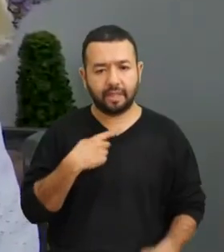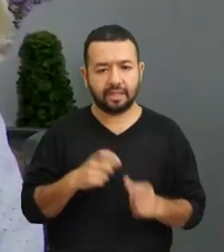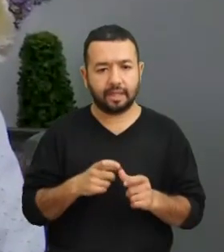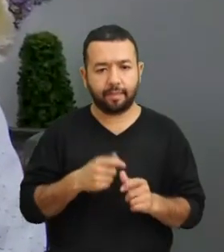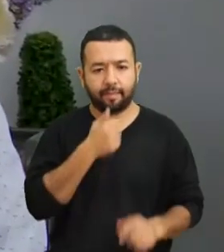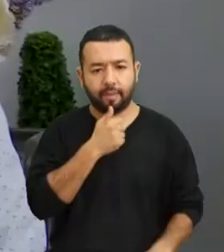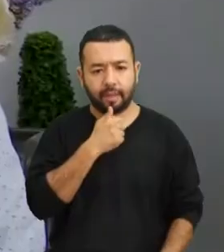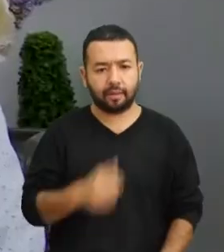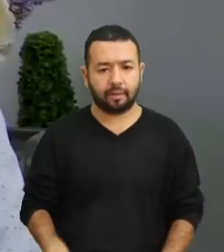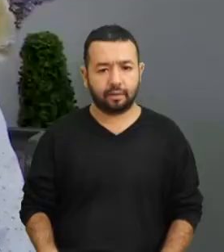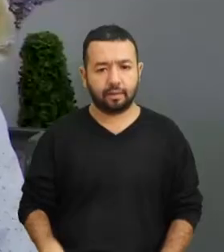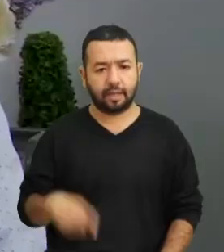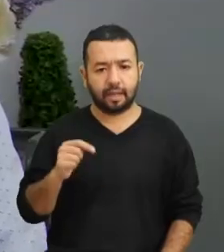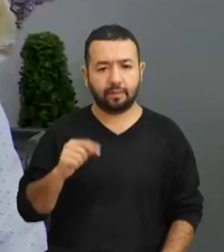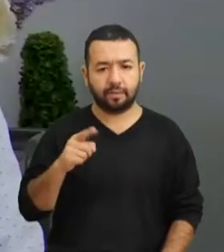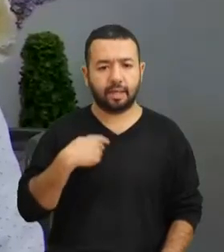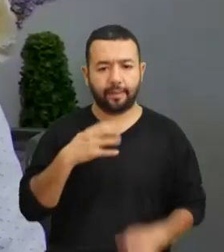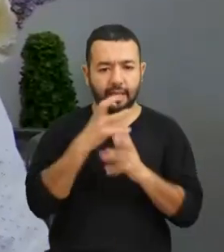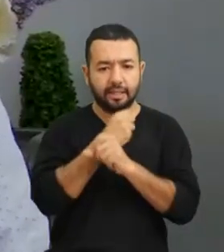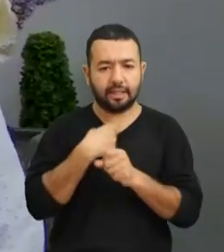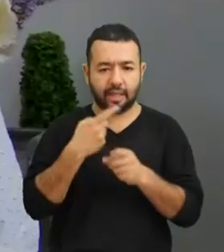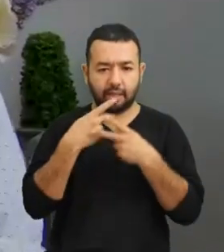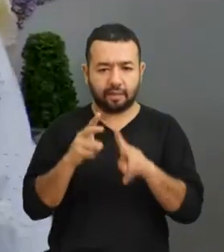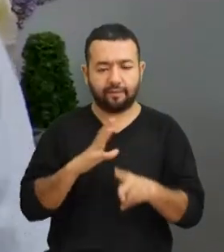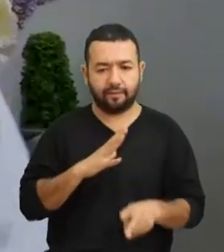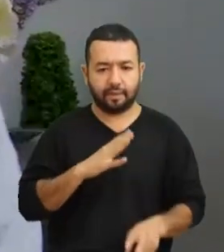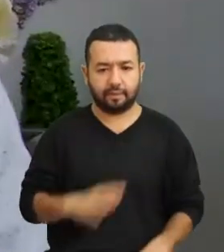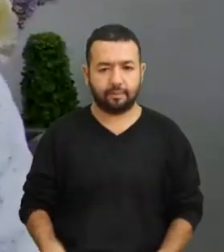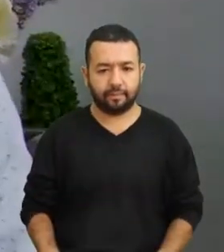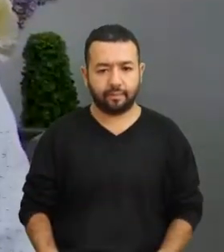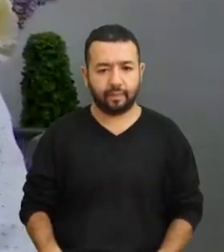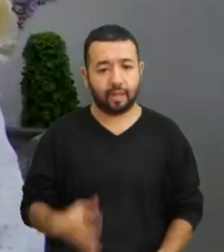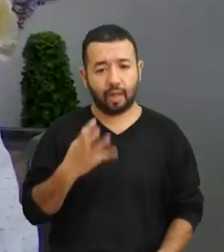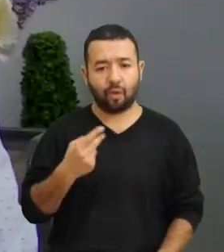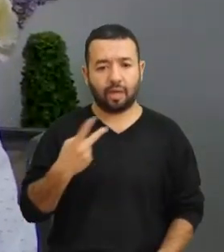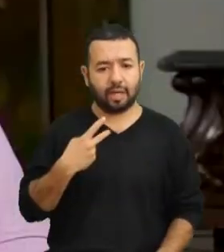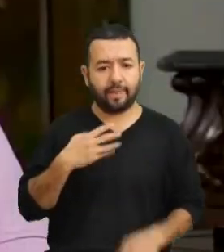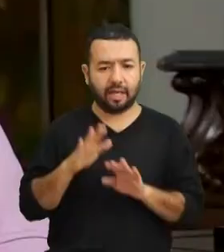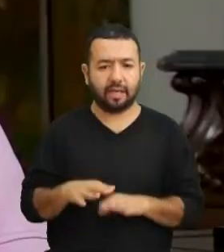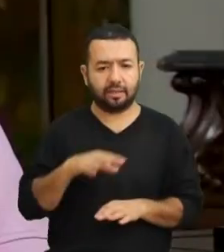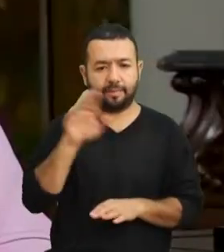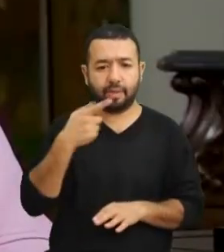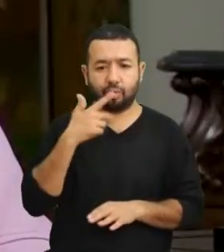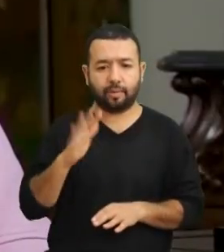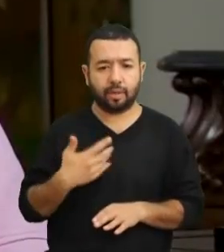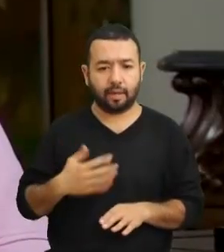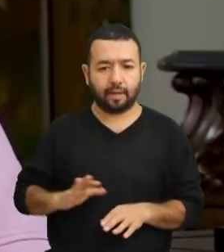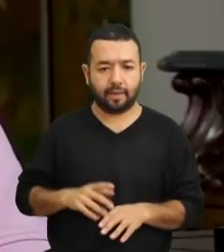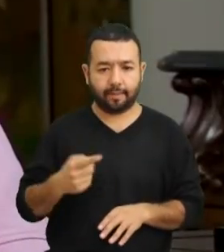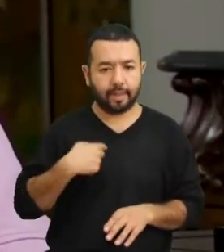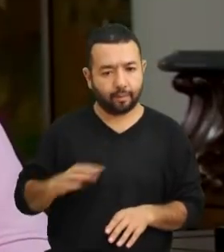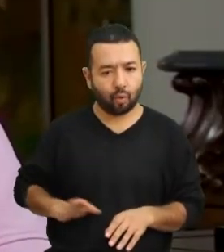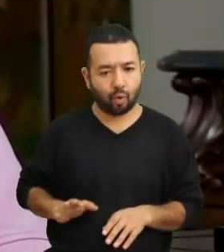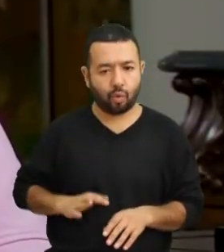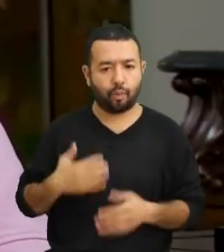Baba. Şimdi sana bir sır vereceğim ama ne olur aramızda kalsın. Ya evladım sen de benim bir